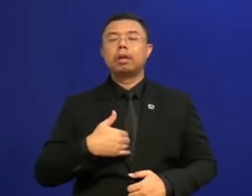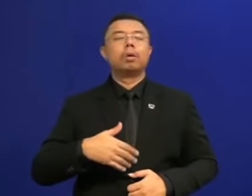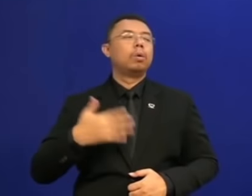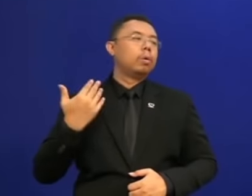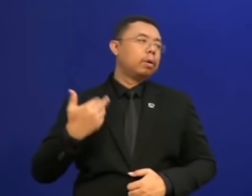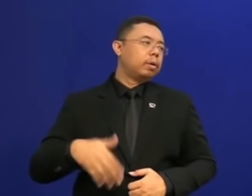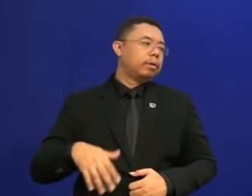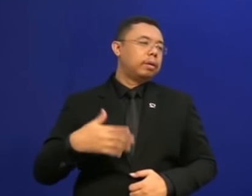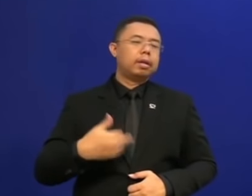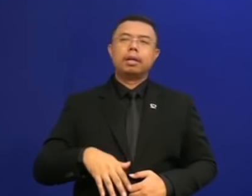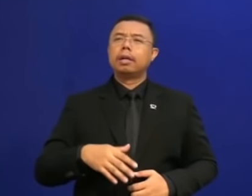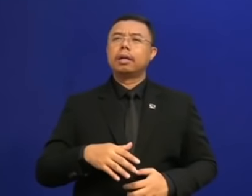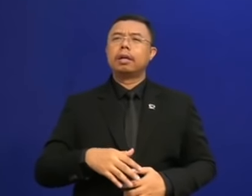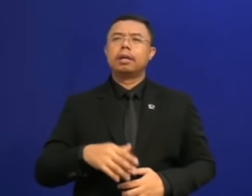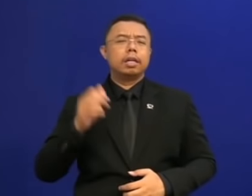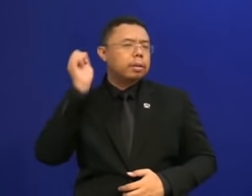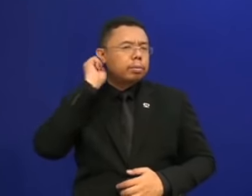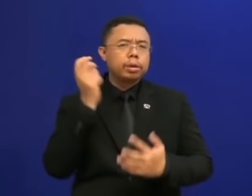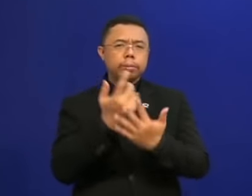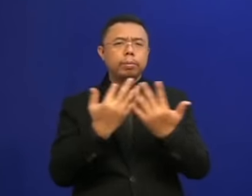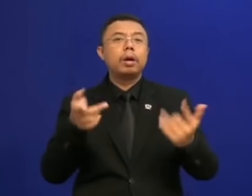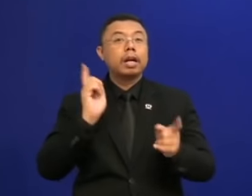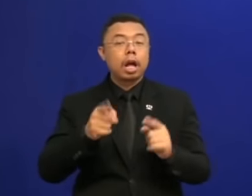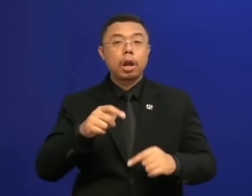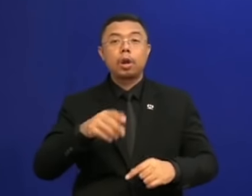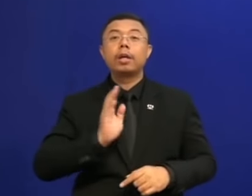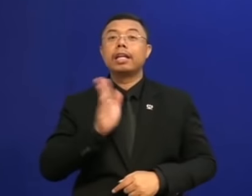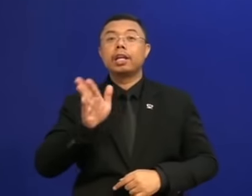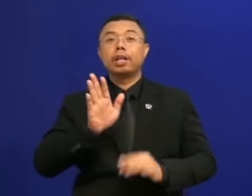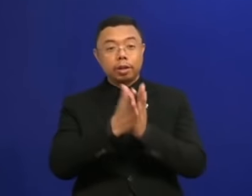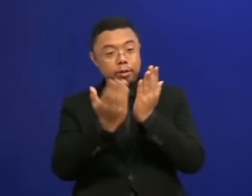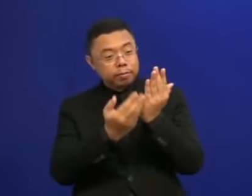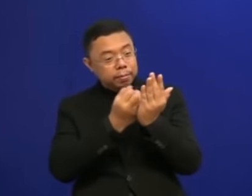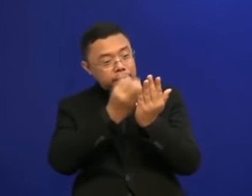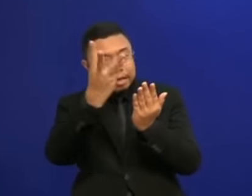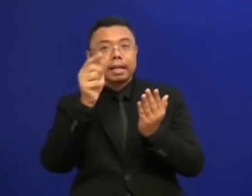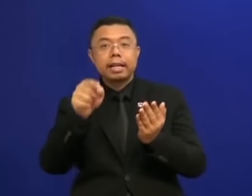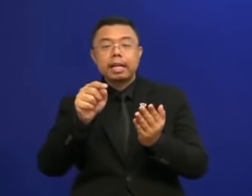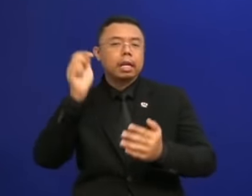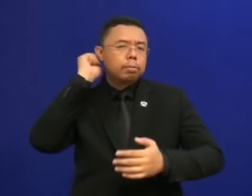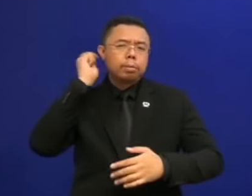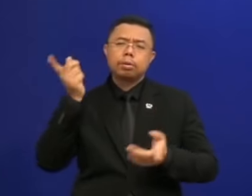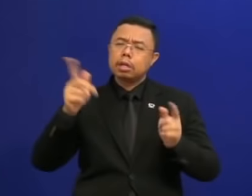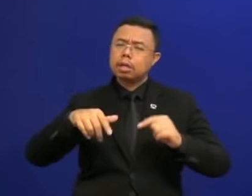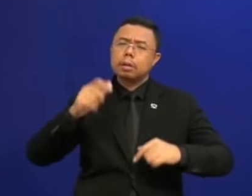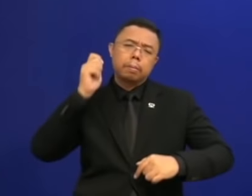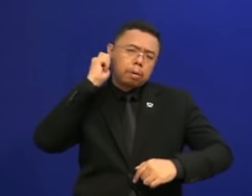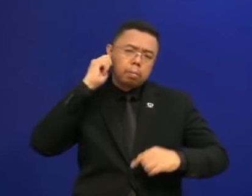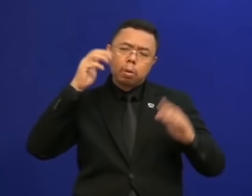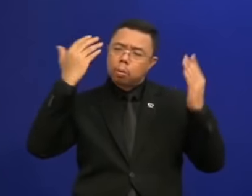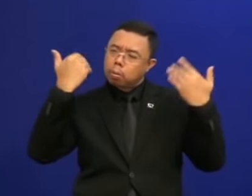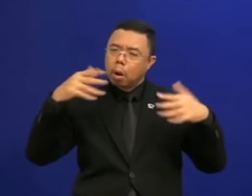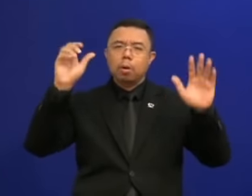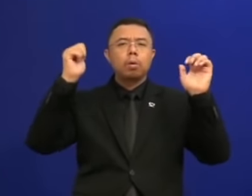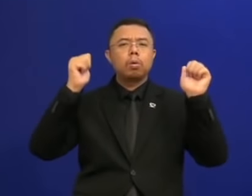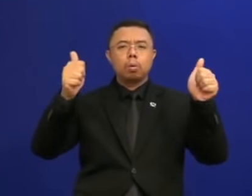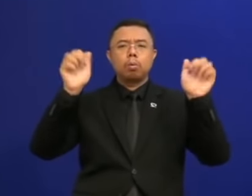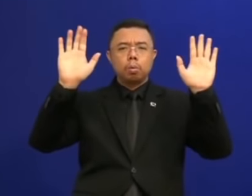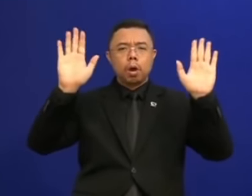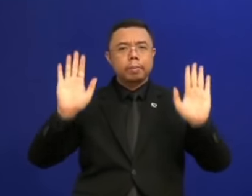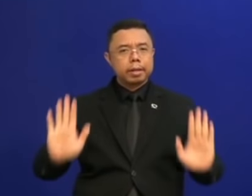aduh, bapak, ibu-ibu ya, kalau ikuti firman yang saya sampaikan, ibu-ibu jadi wanita yang luar